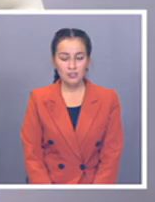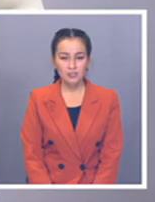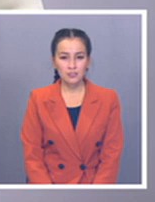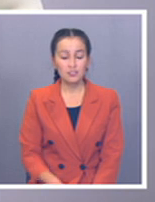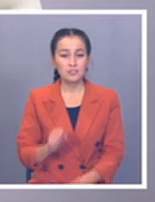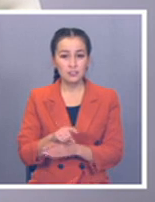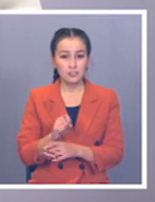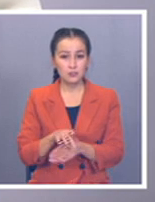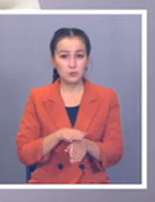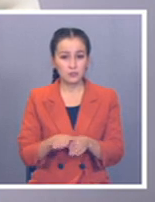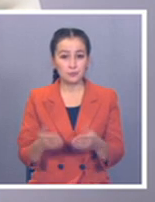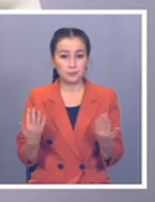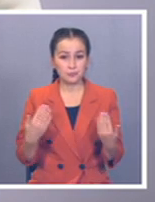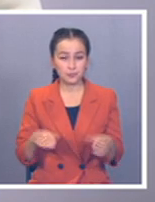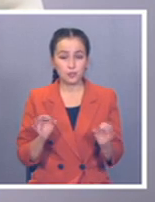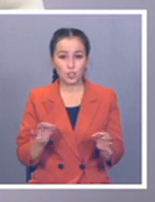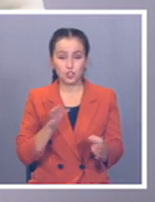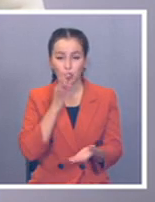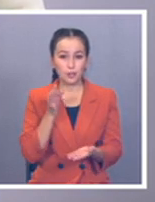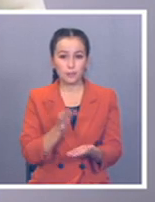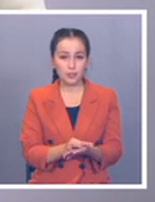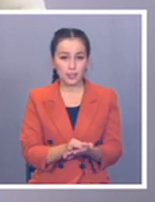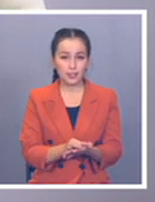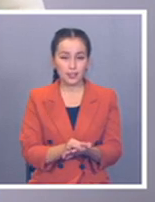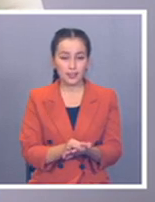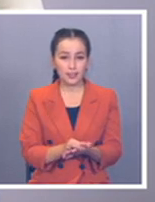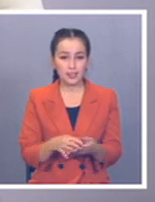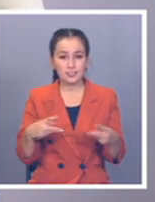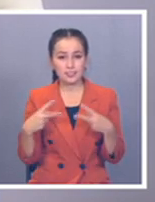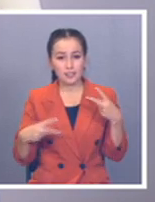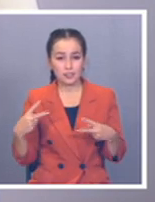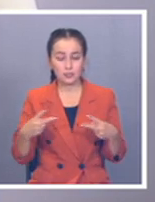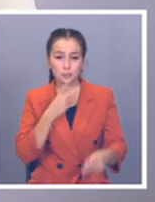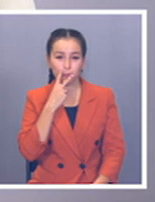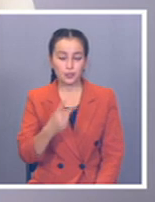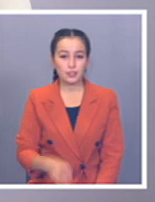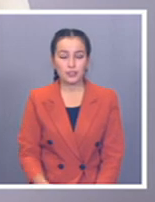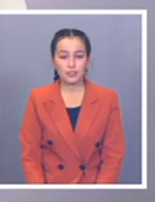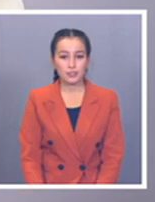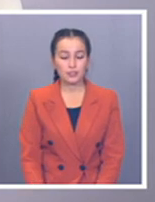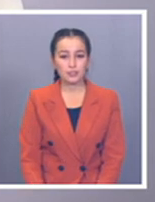Тапсырма орындап болсақ, дұрыс жауаппен салыстырып көрейік.